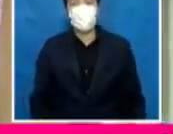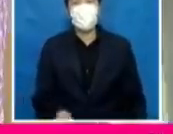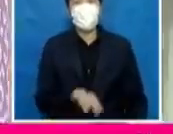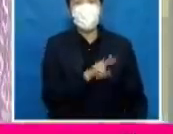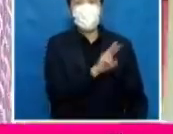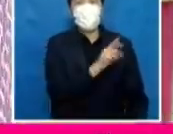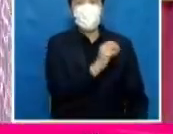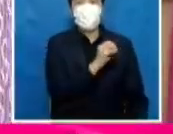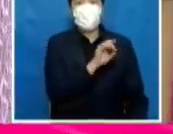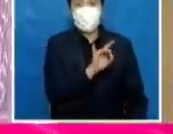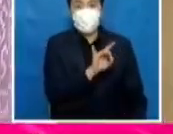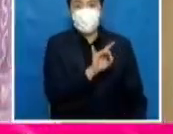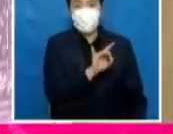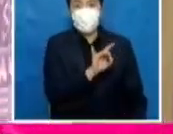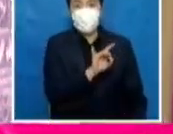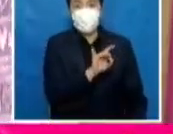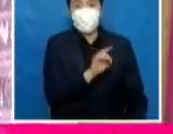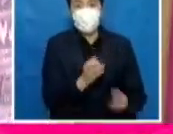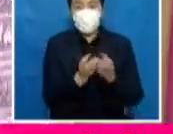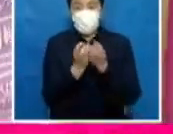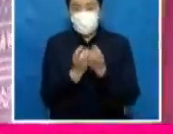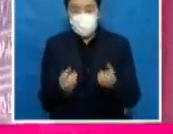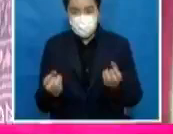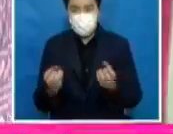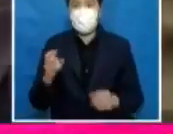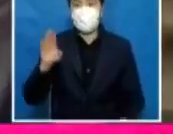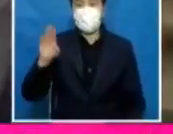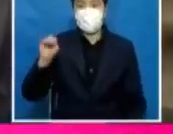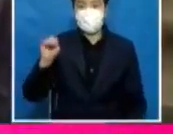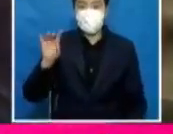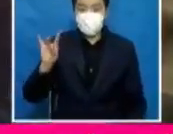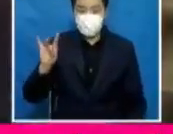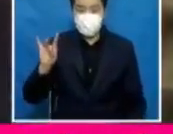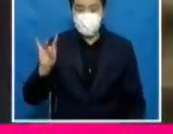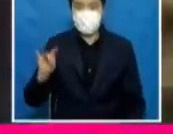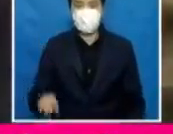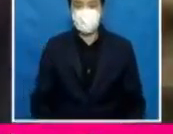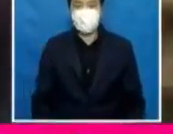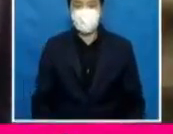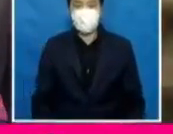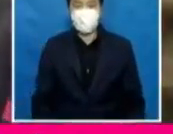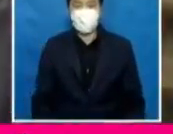ที่208จำนวน48ลูก